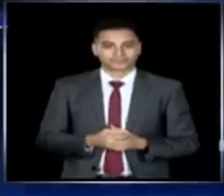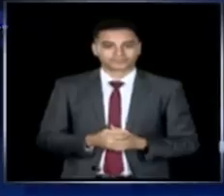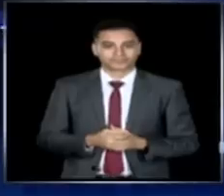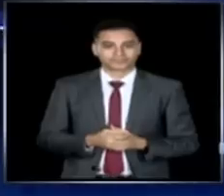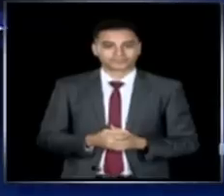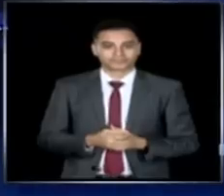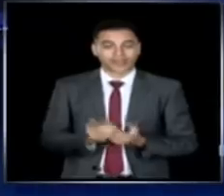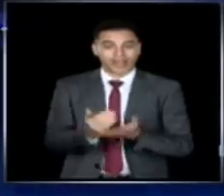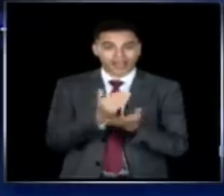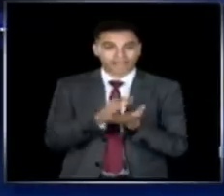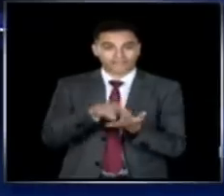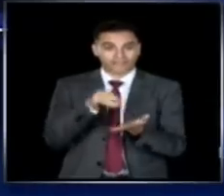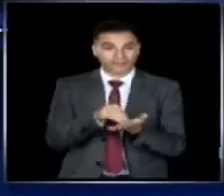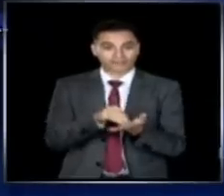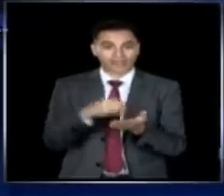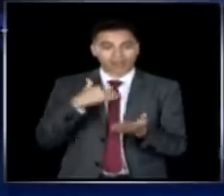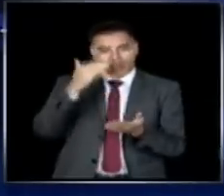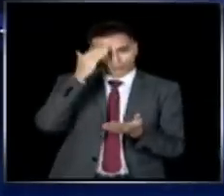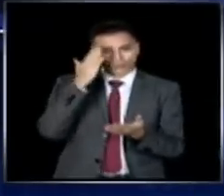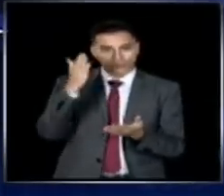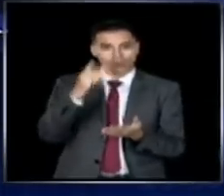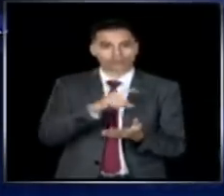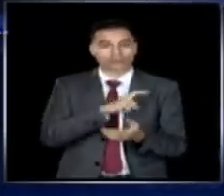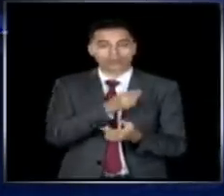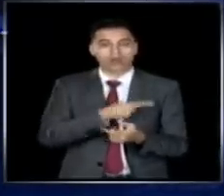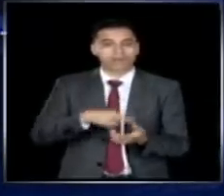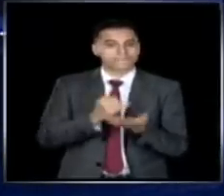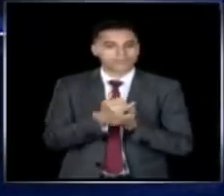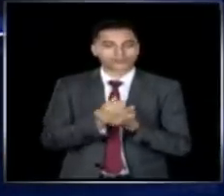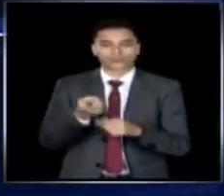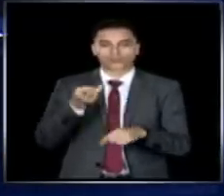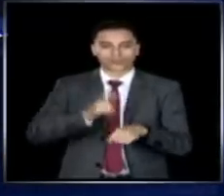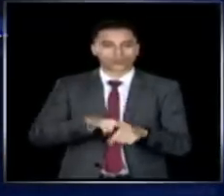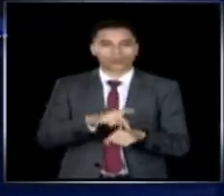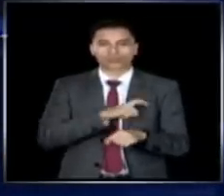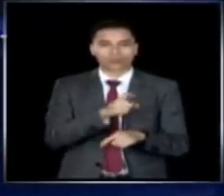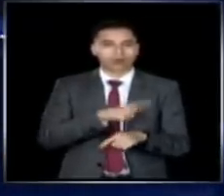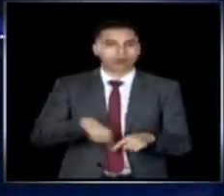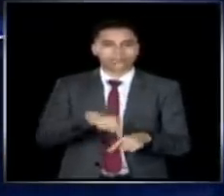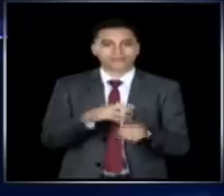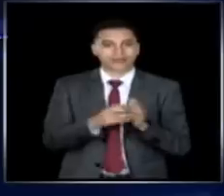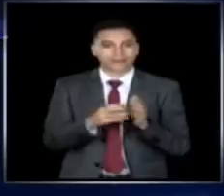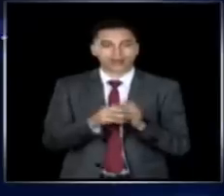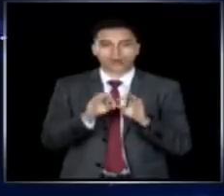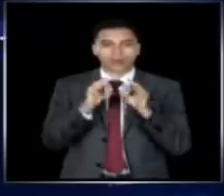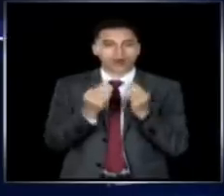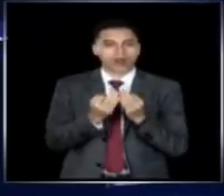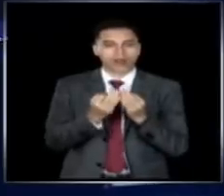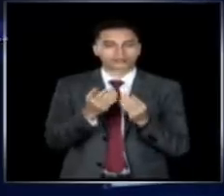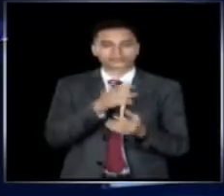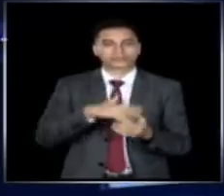قبل ما نبتدي الموسم الجديد عايز أوجه الشكر لطلاب المدارس وطلاب الجامعات وعائلات مصر وأصحابنا